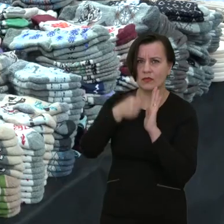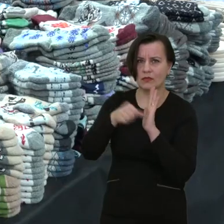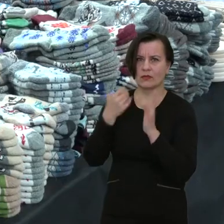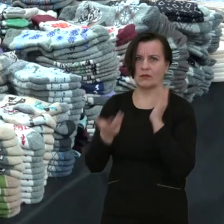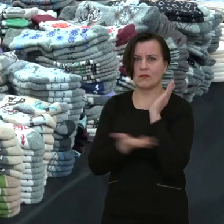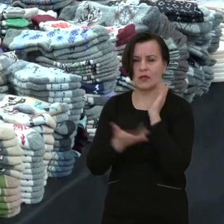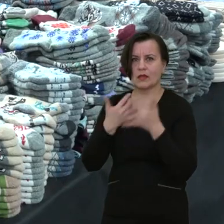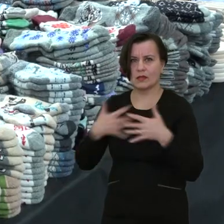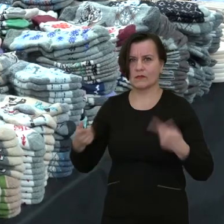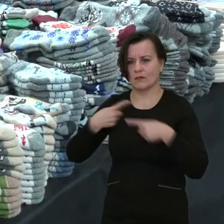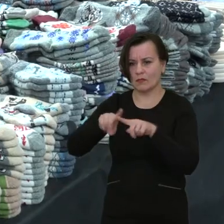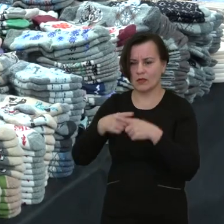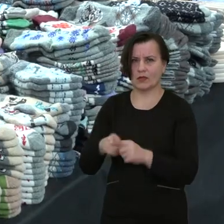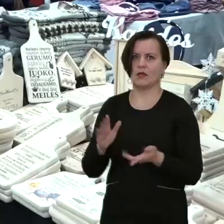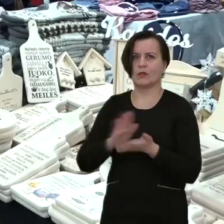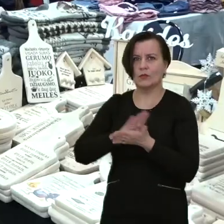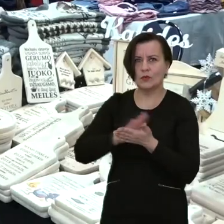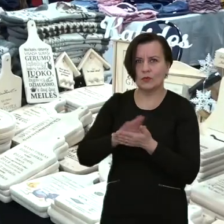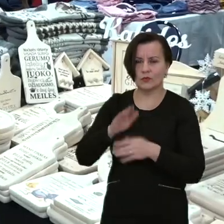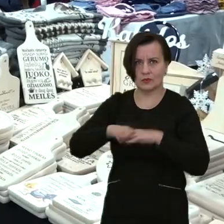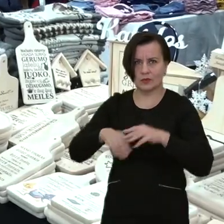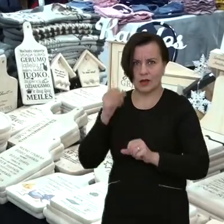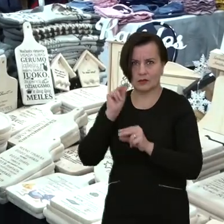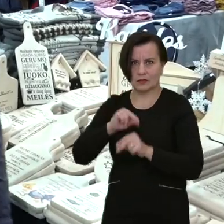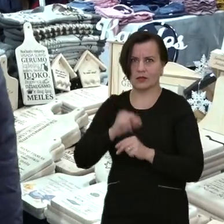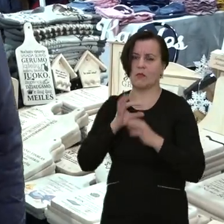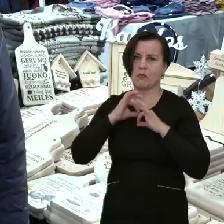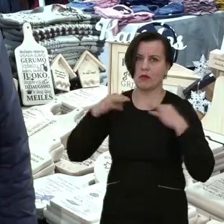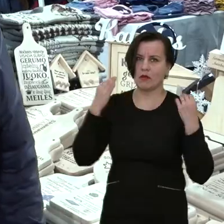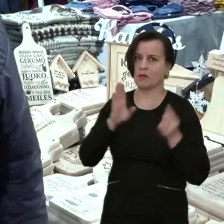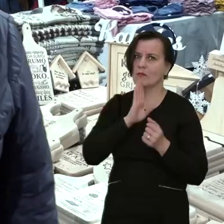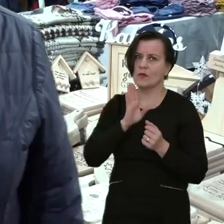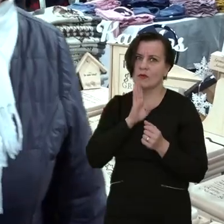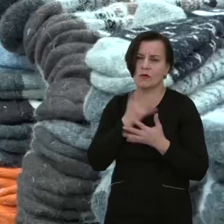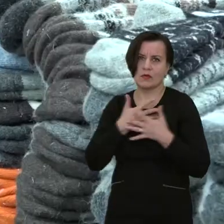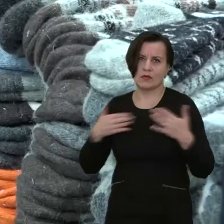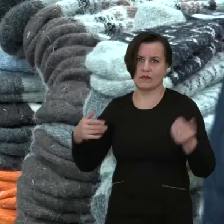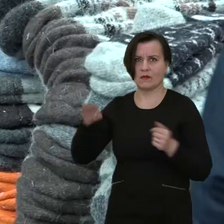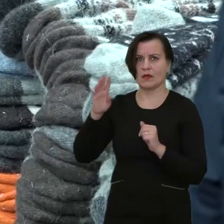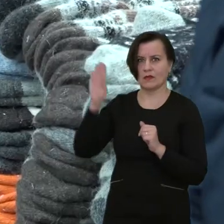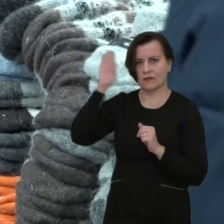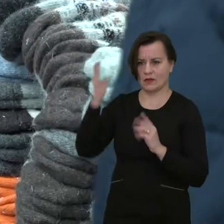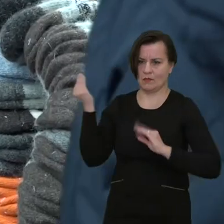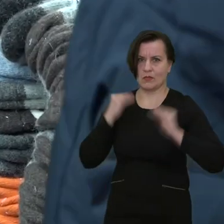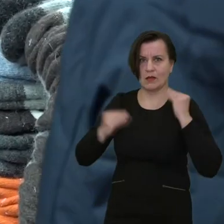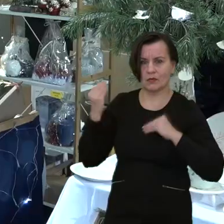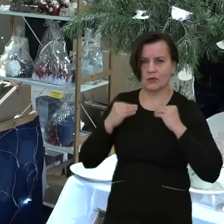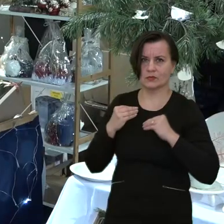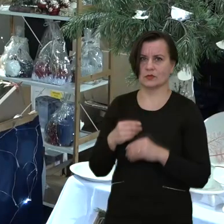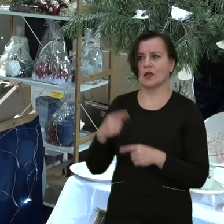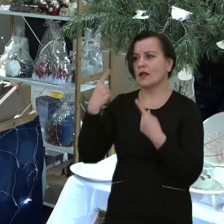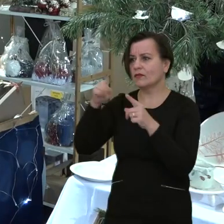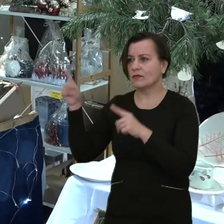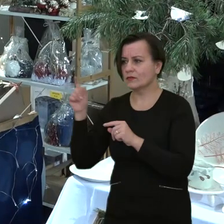saldumynus, medžio dirbinius, mėgstus rūbus, rankų darbo muilus, keramikos dirbinius, papuošalus moterims, aksesuarus